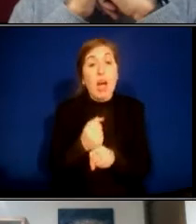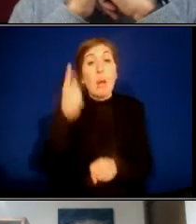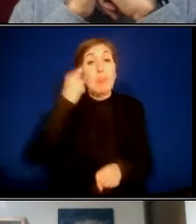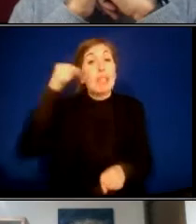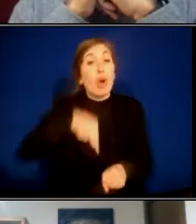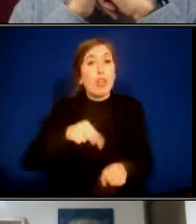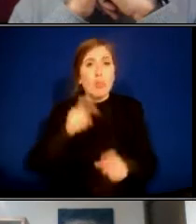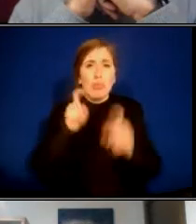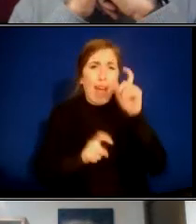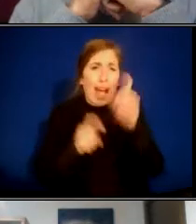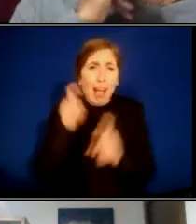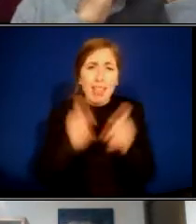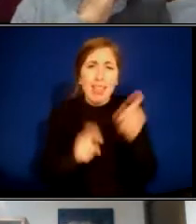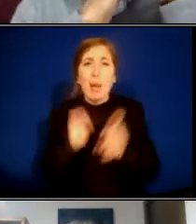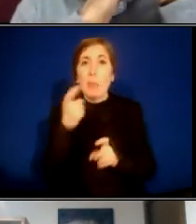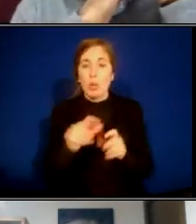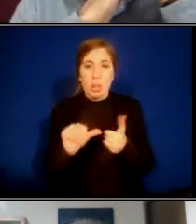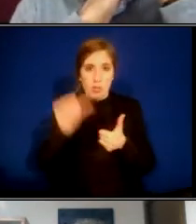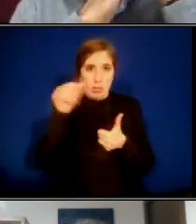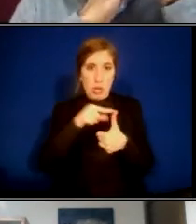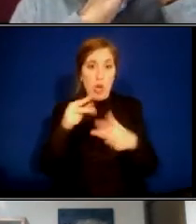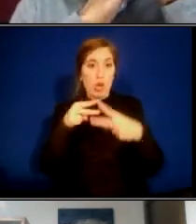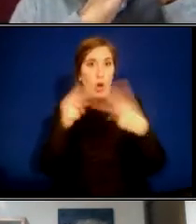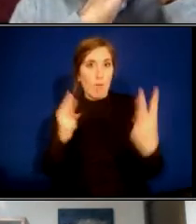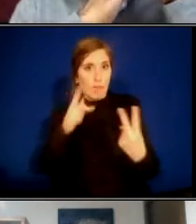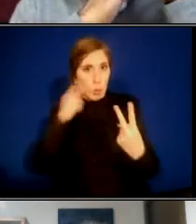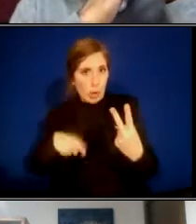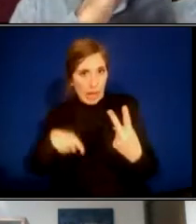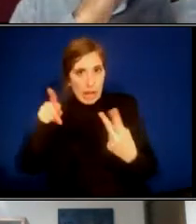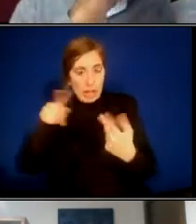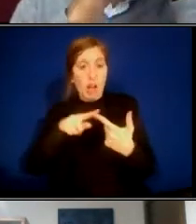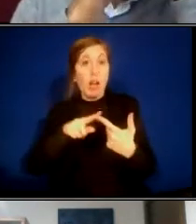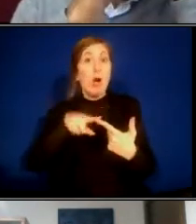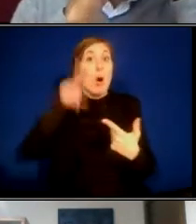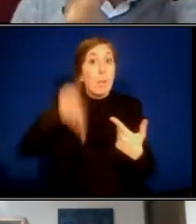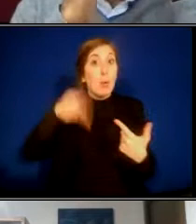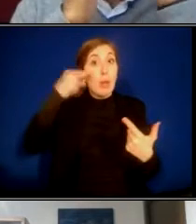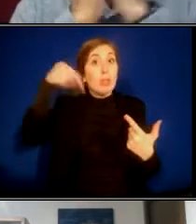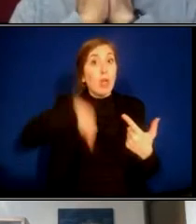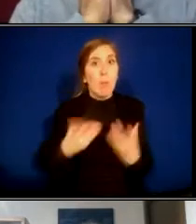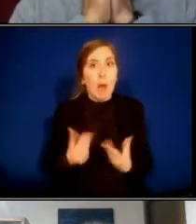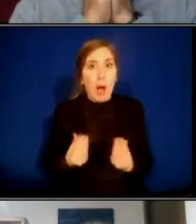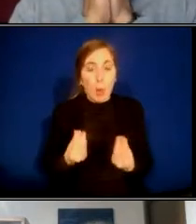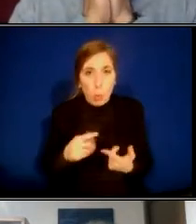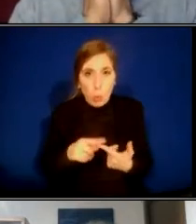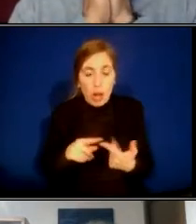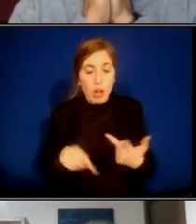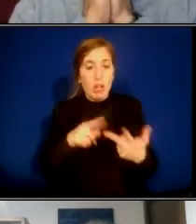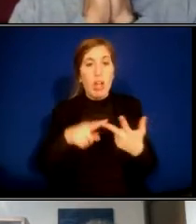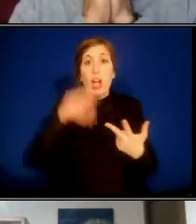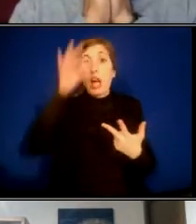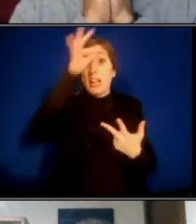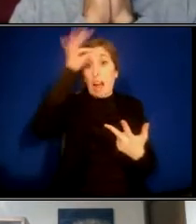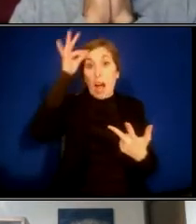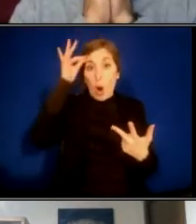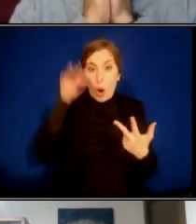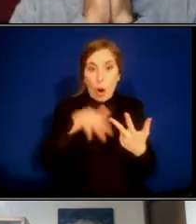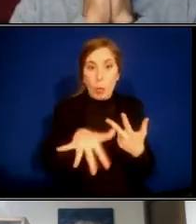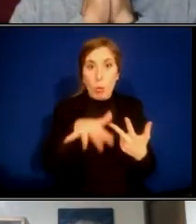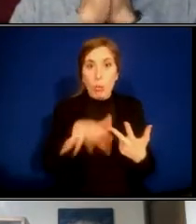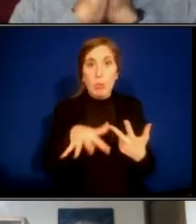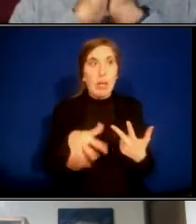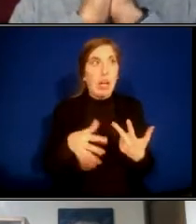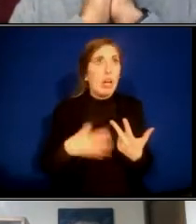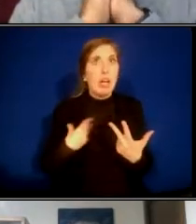al confine, perché anche loro impauriti, perché ascoltano traumi che temono di dover vivere in prima persona, ma è anche i volontari che